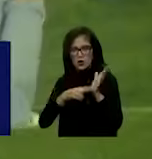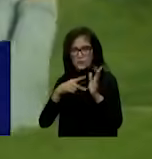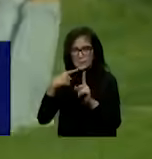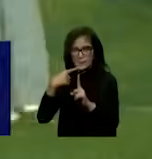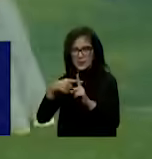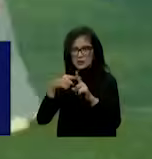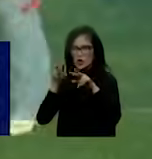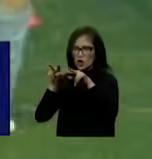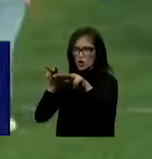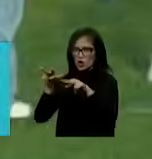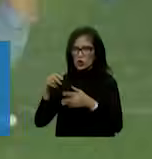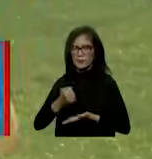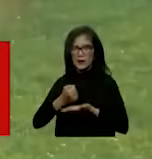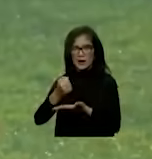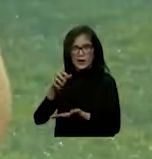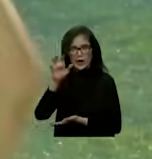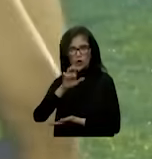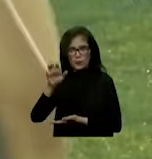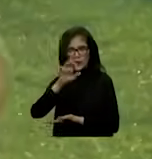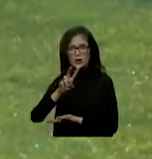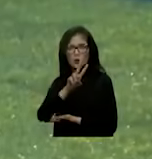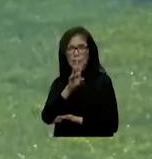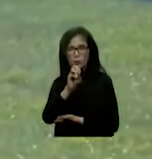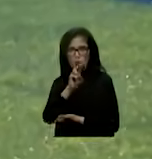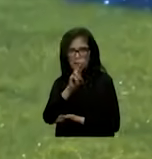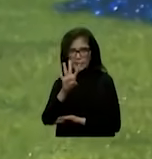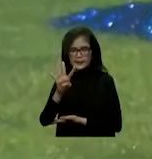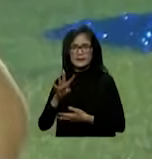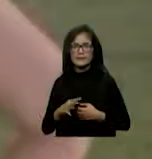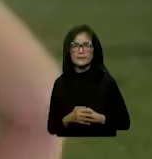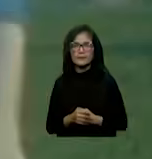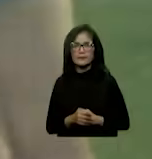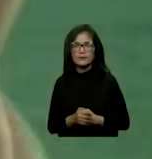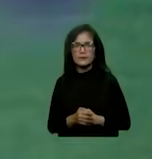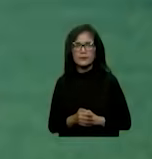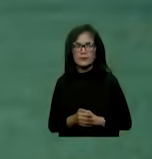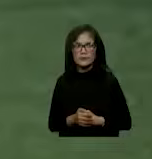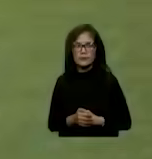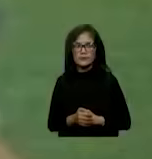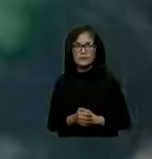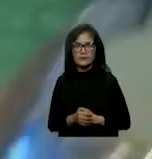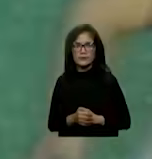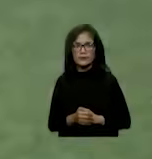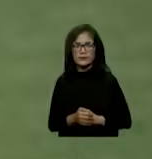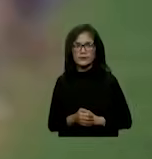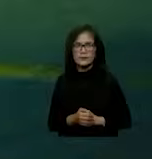Dari Jakarta, Syahreza Zanski, Damar Wijaksono, Guntur Zulkarnadi, iNews melaporkan.